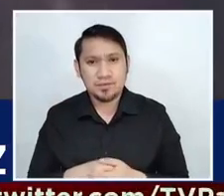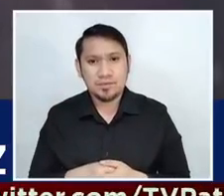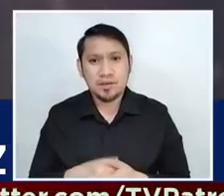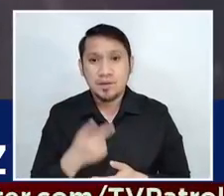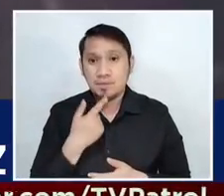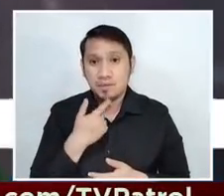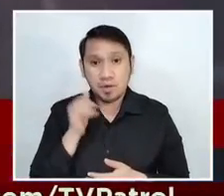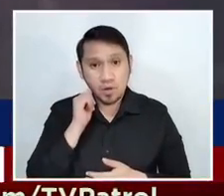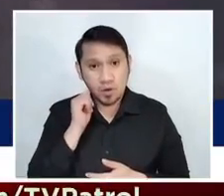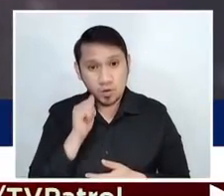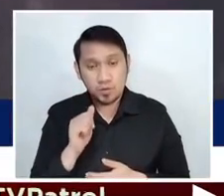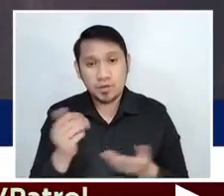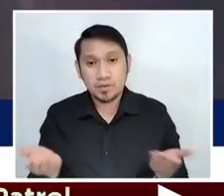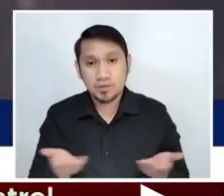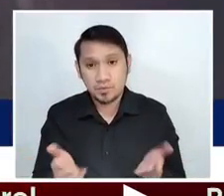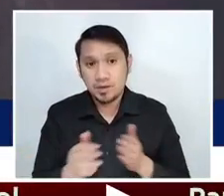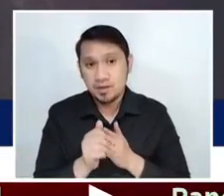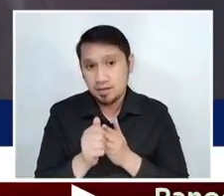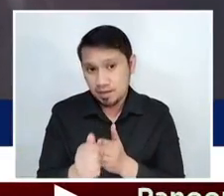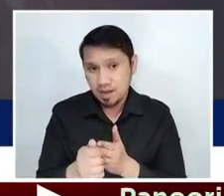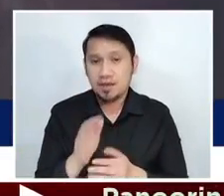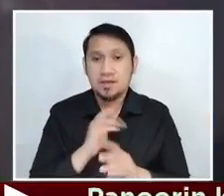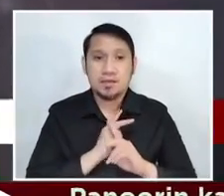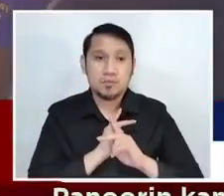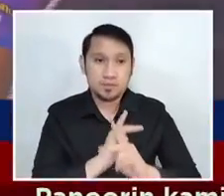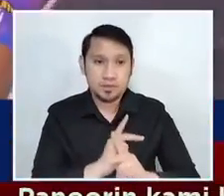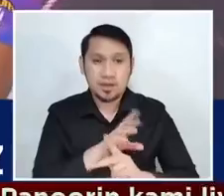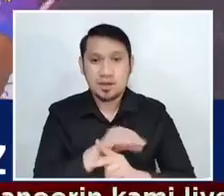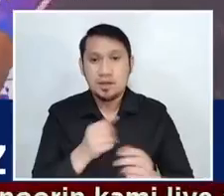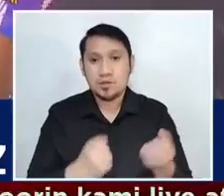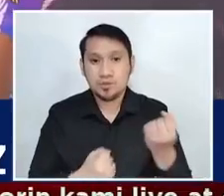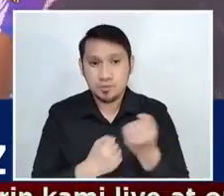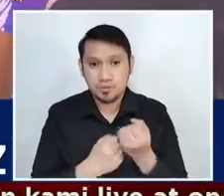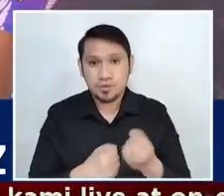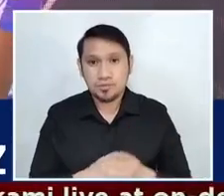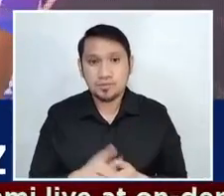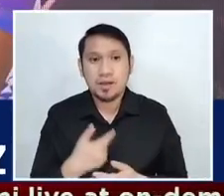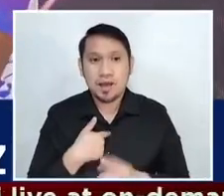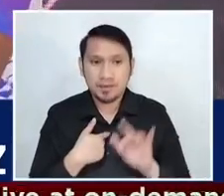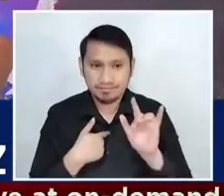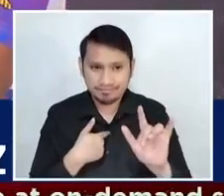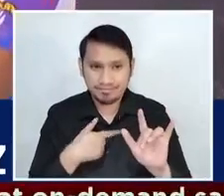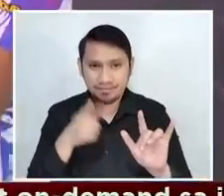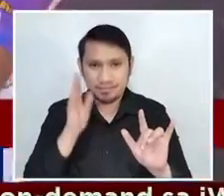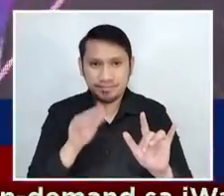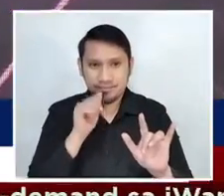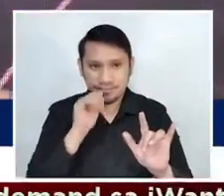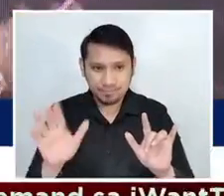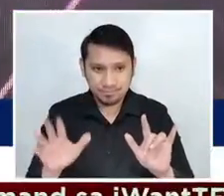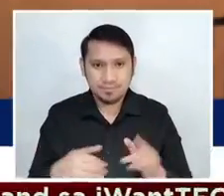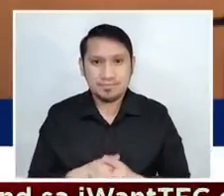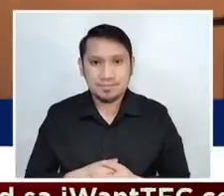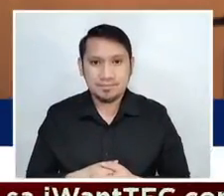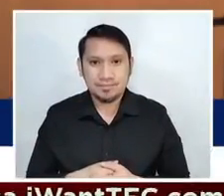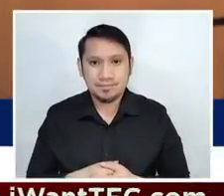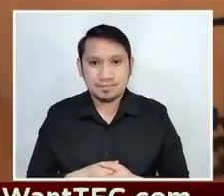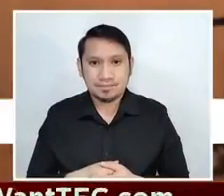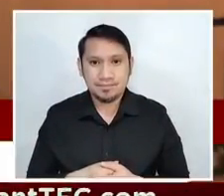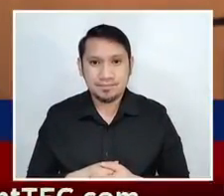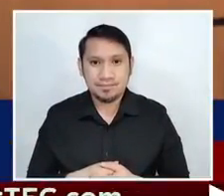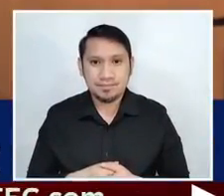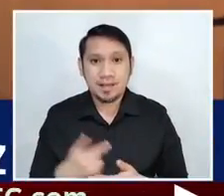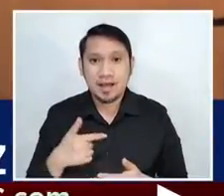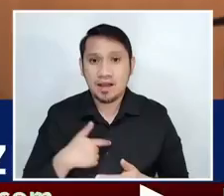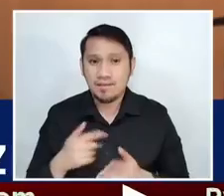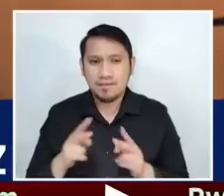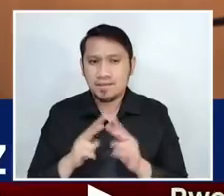to guide, support, and protect you, anak. I love you. God bless you. I'm just grateful